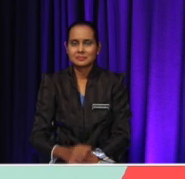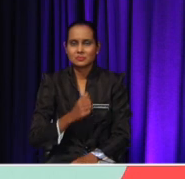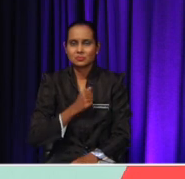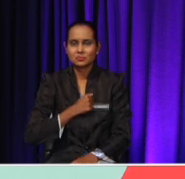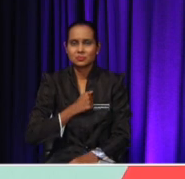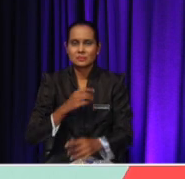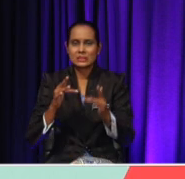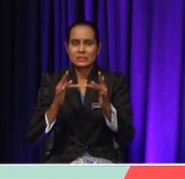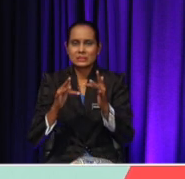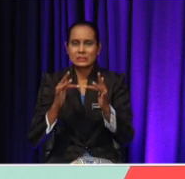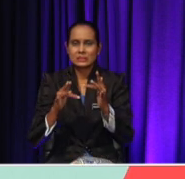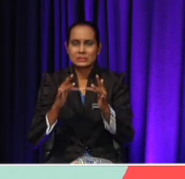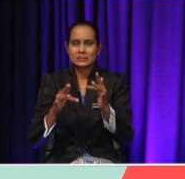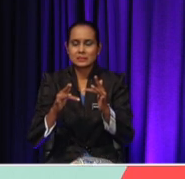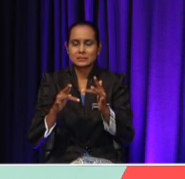tidak berapa stabil